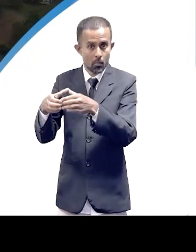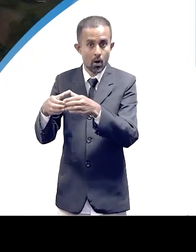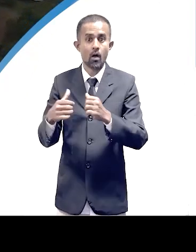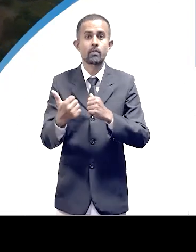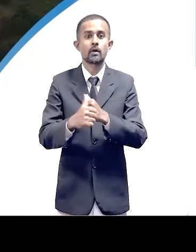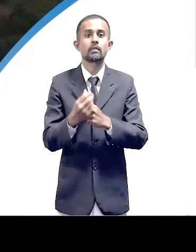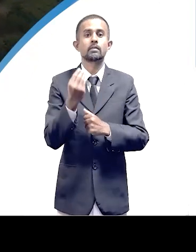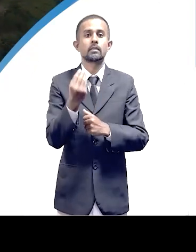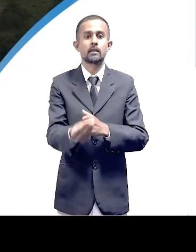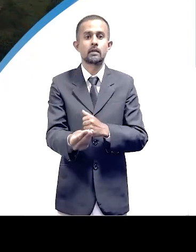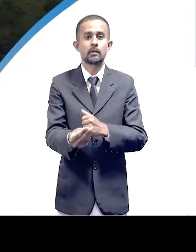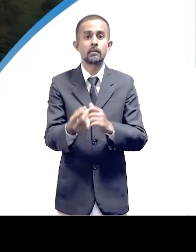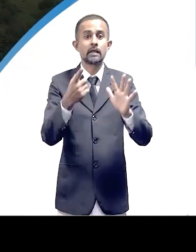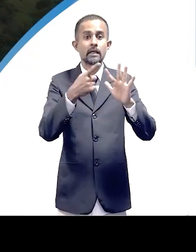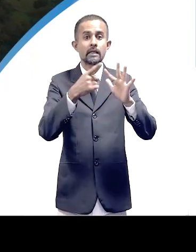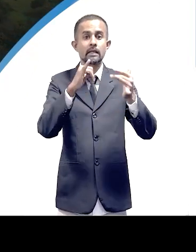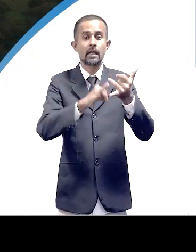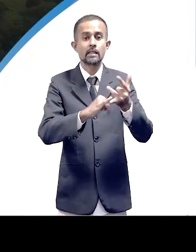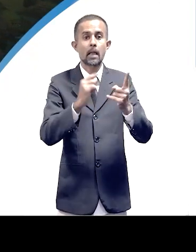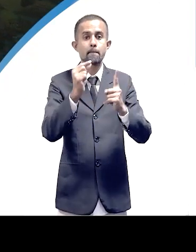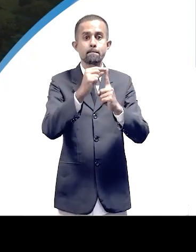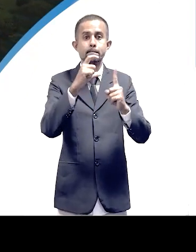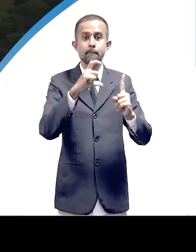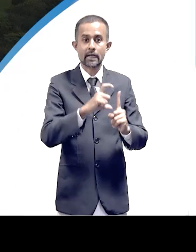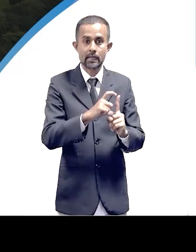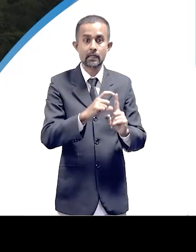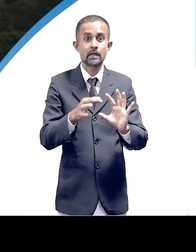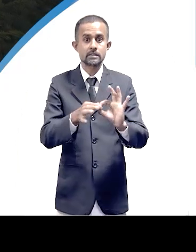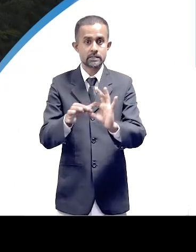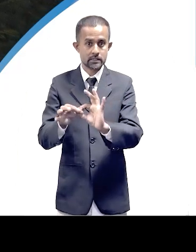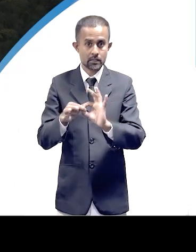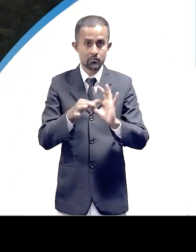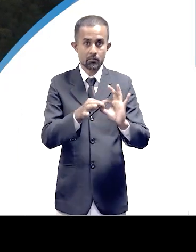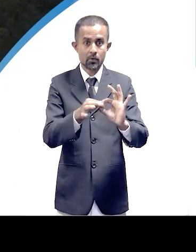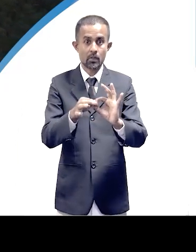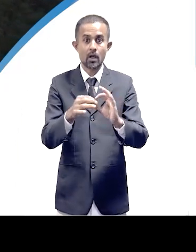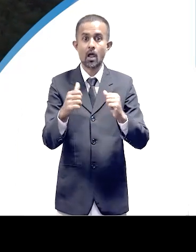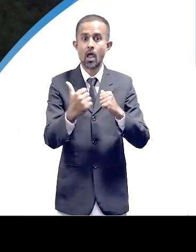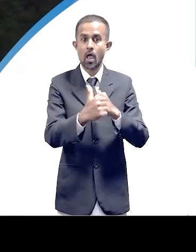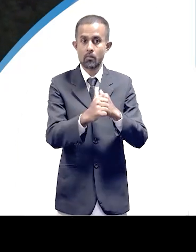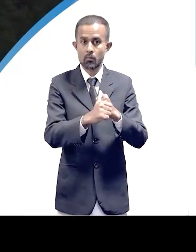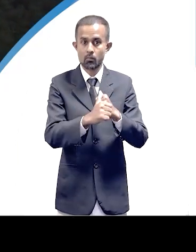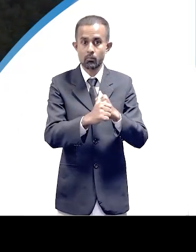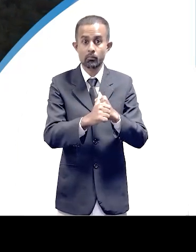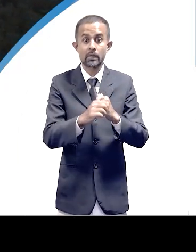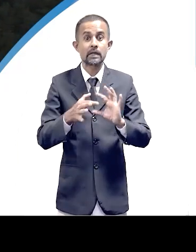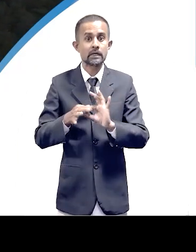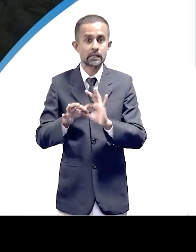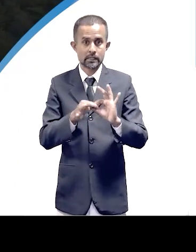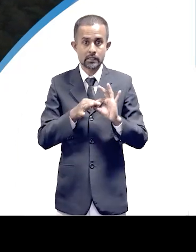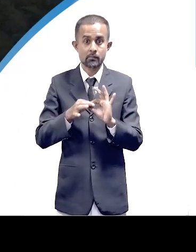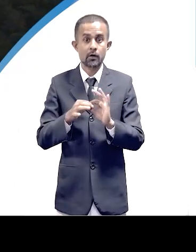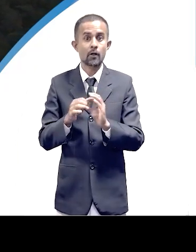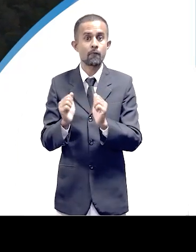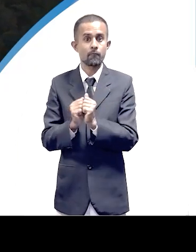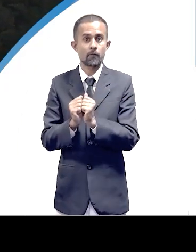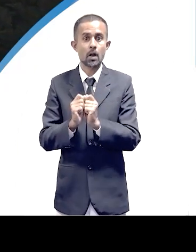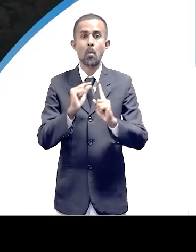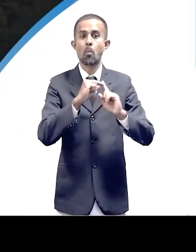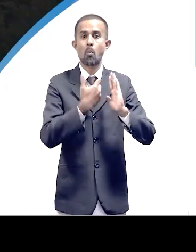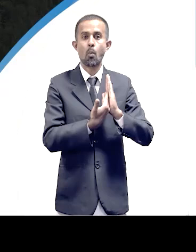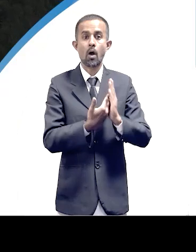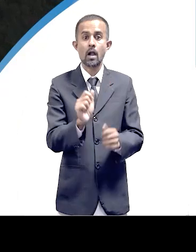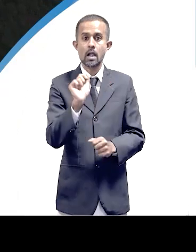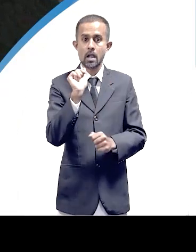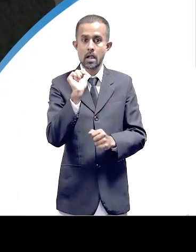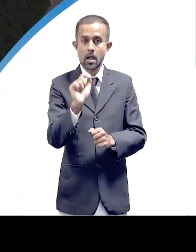පද්ධතියක් ස්ථාපිත කිරීමයි. ESPD මකින් සම්බන්ධතා නිර්මාණය කිරීමේ වැඩසටහන Linkage